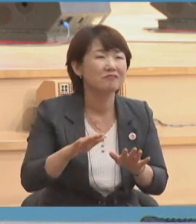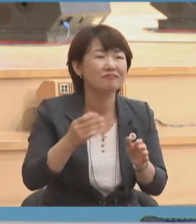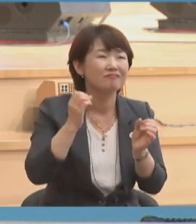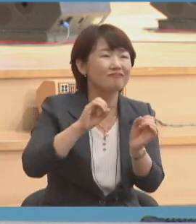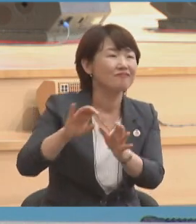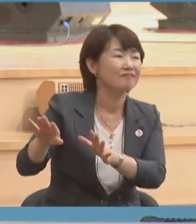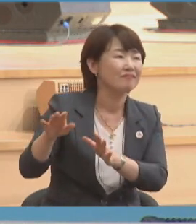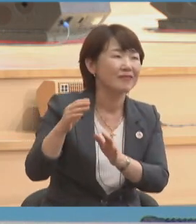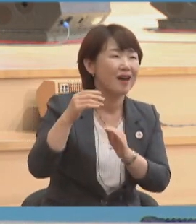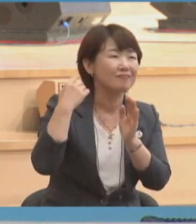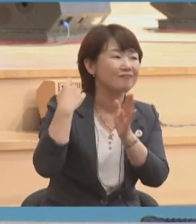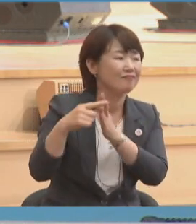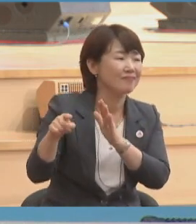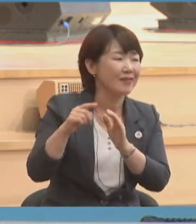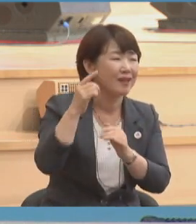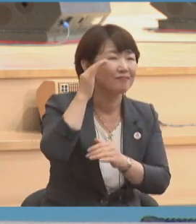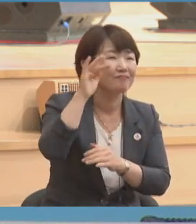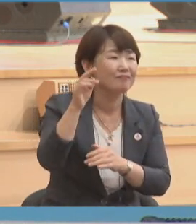바라지 않아,